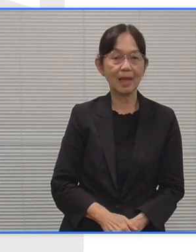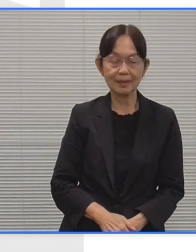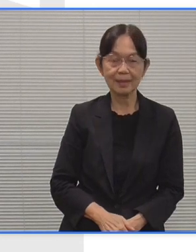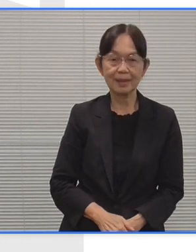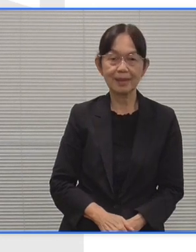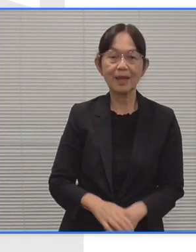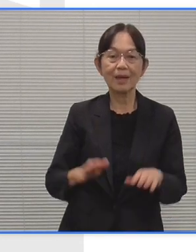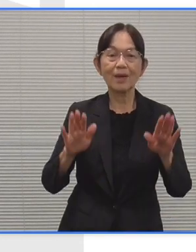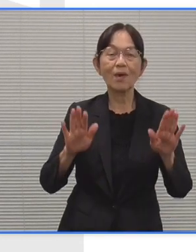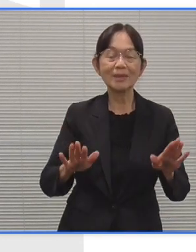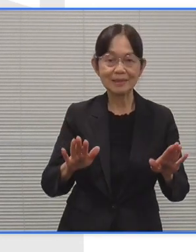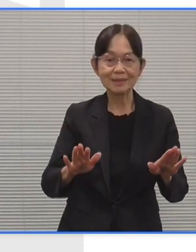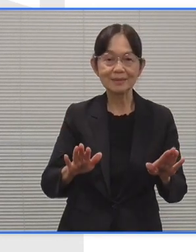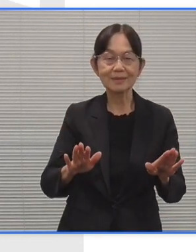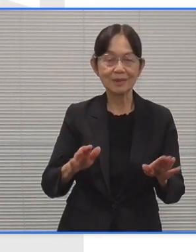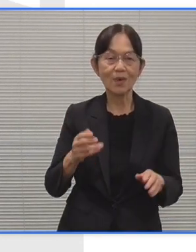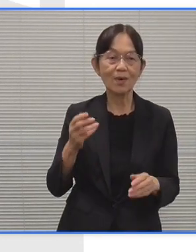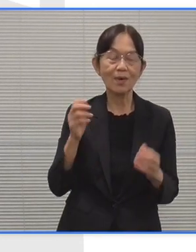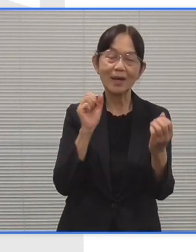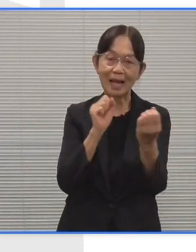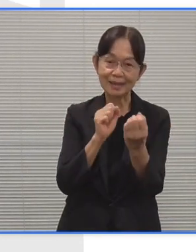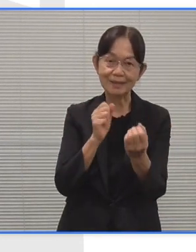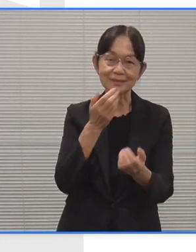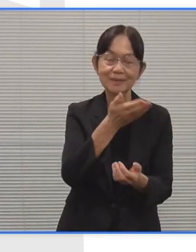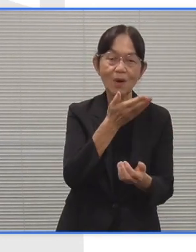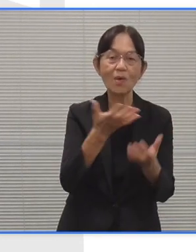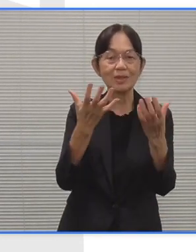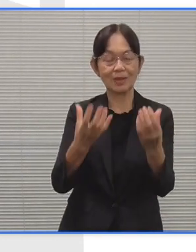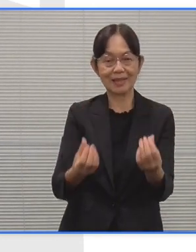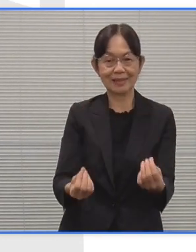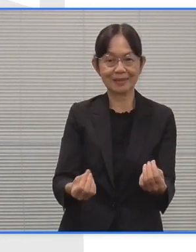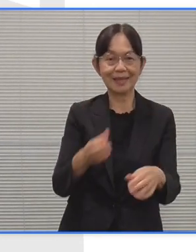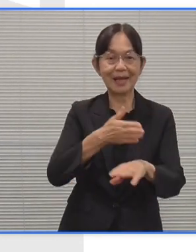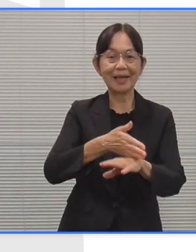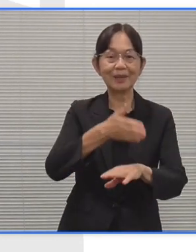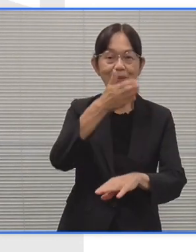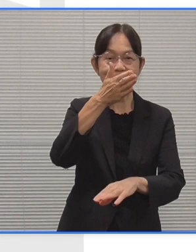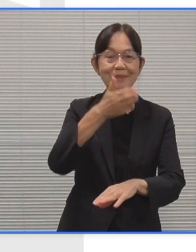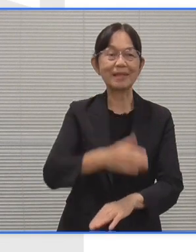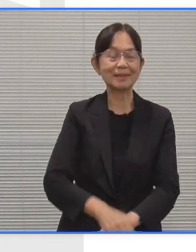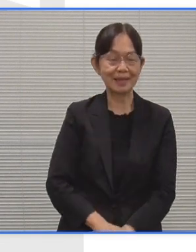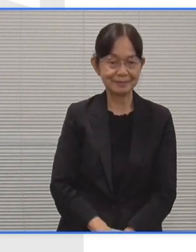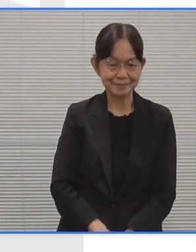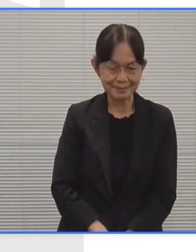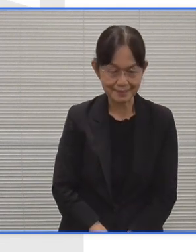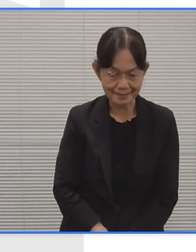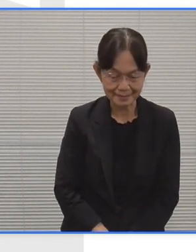れで本日の記者会見を終了とさせていただきます。 ありがとうございました。